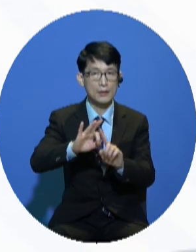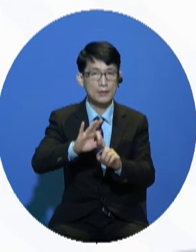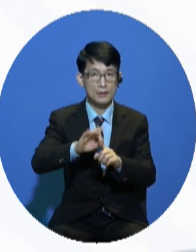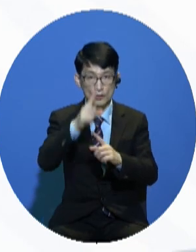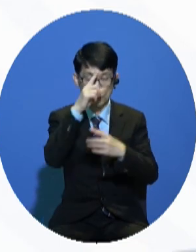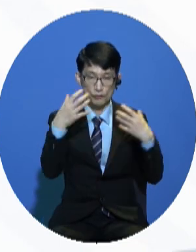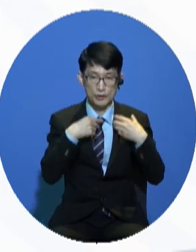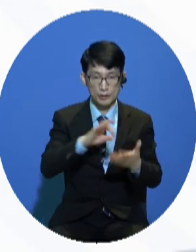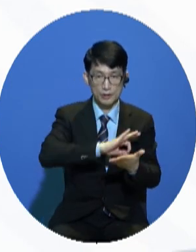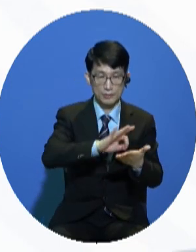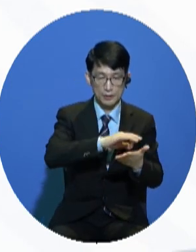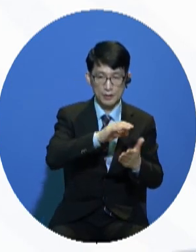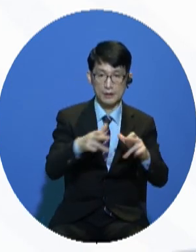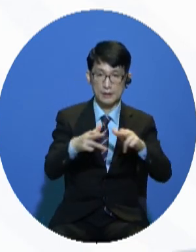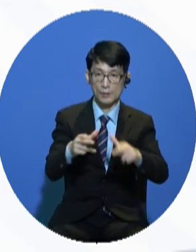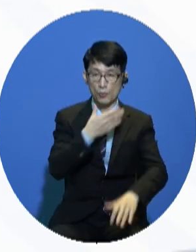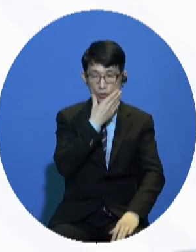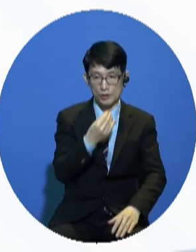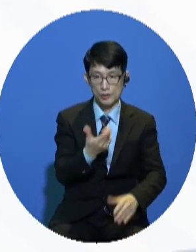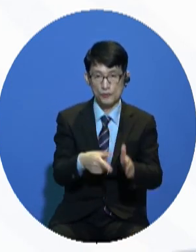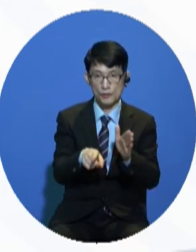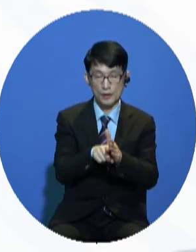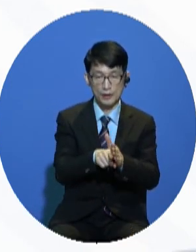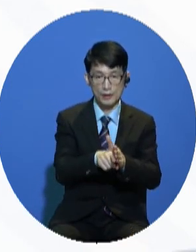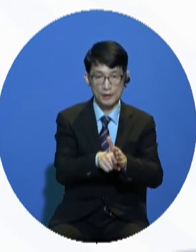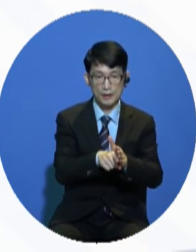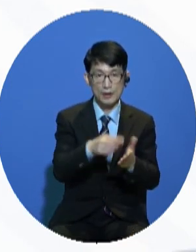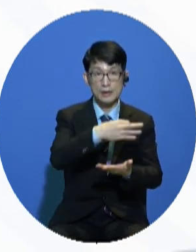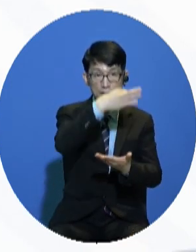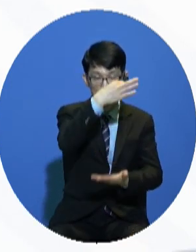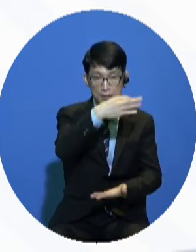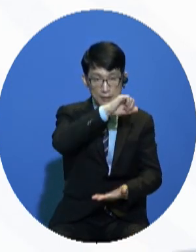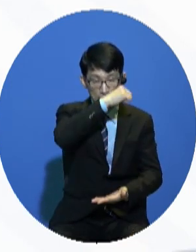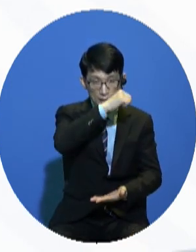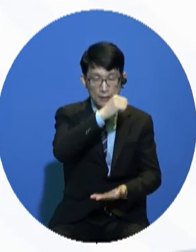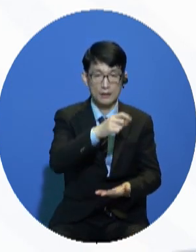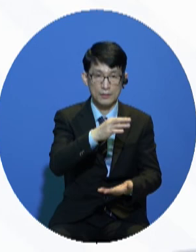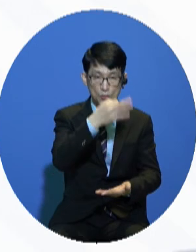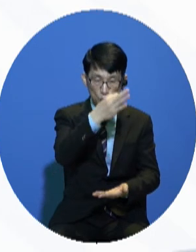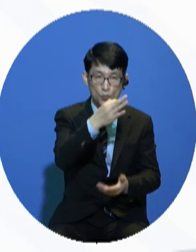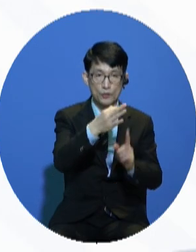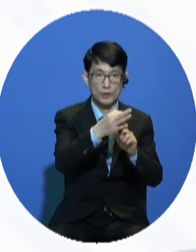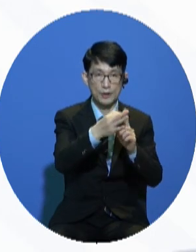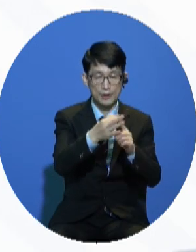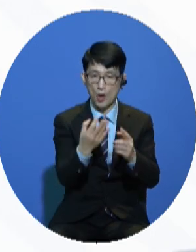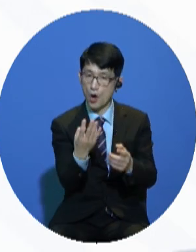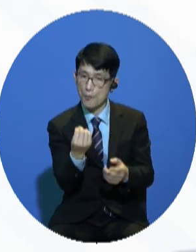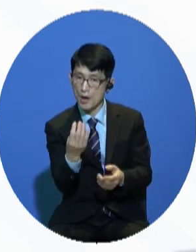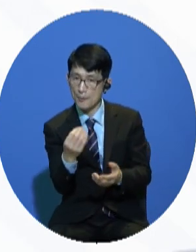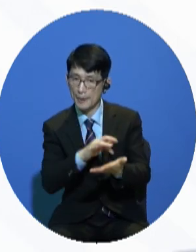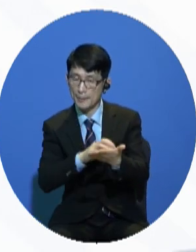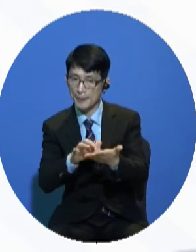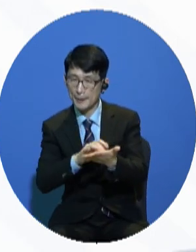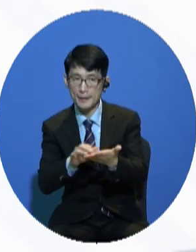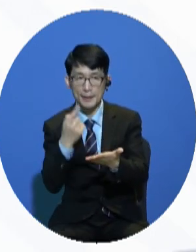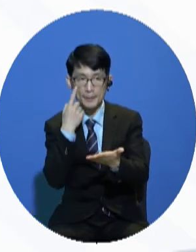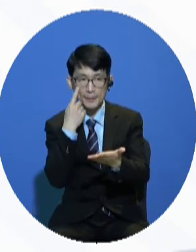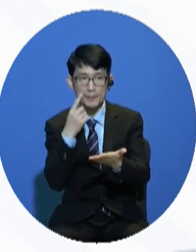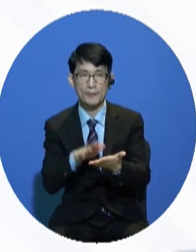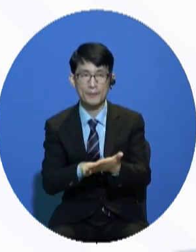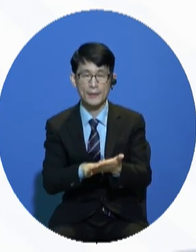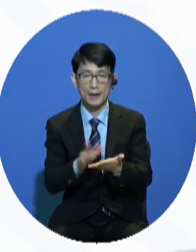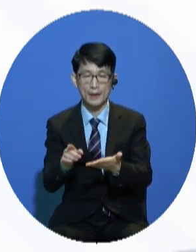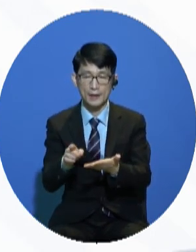이제 국가가 지출해야 되는 장애인 복지와 관련된 이 추가 소요 재정을 좀 추계를 해보았습니다. 그래서 이 장애인들에게